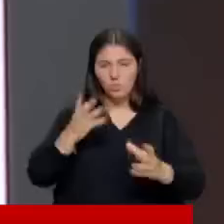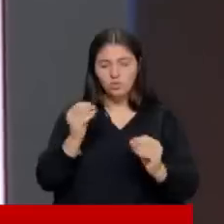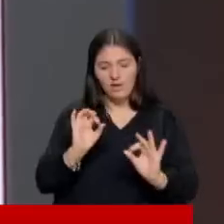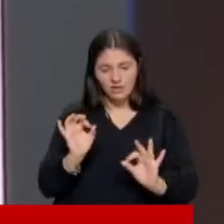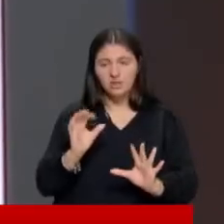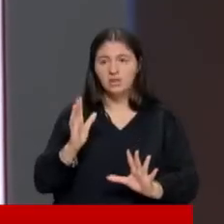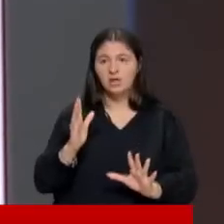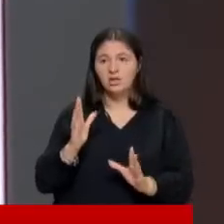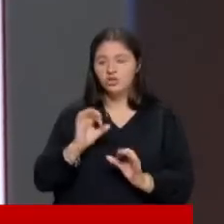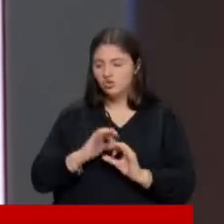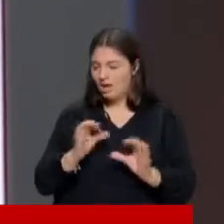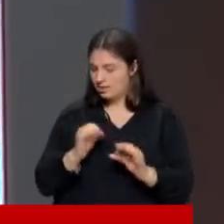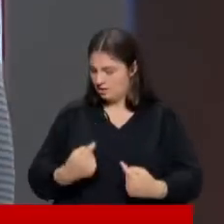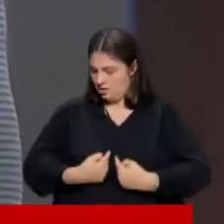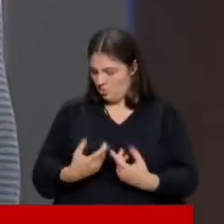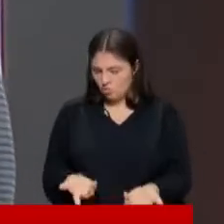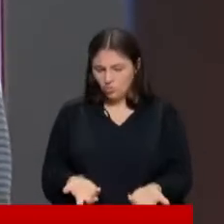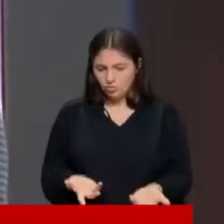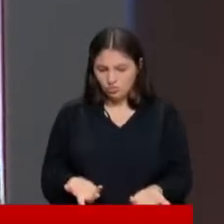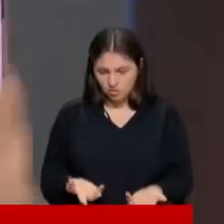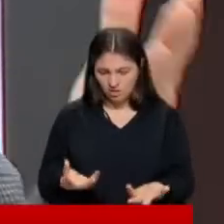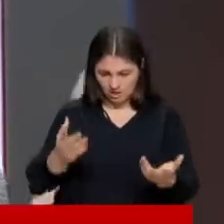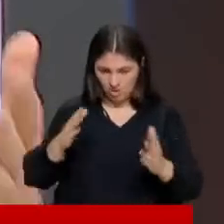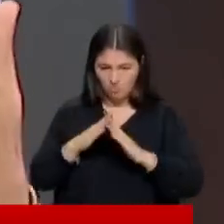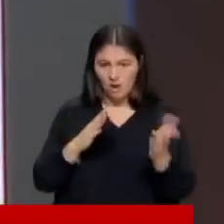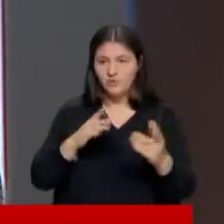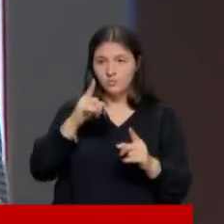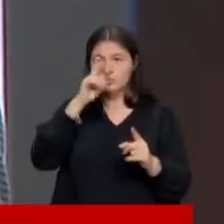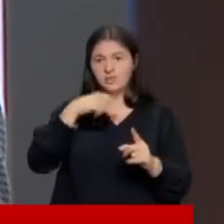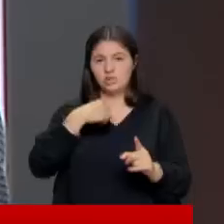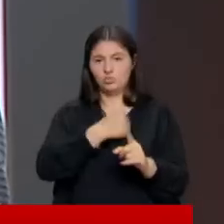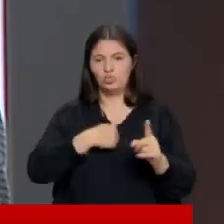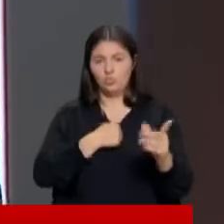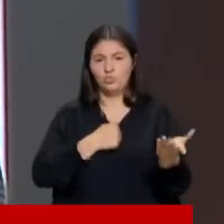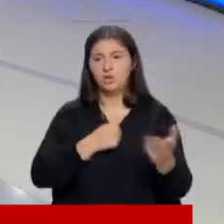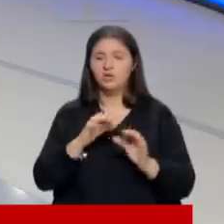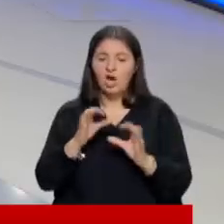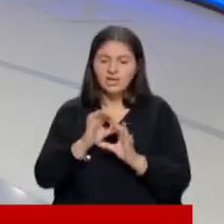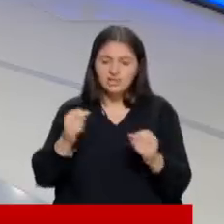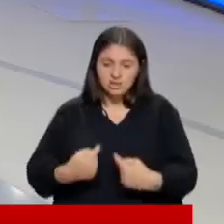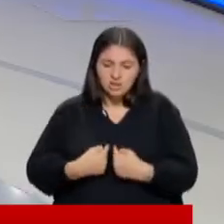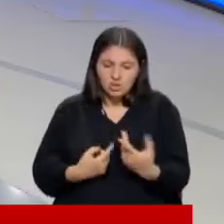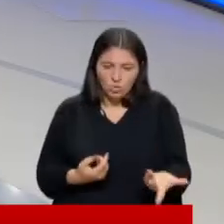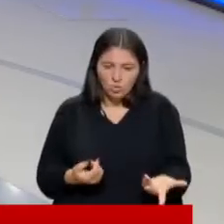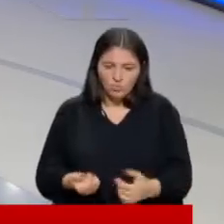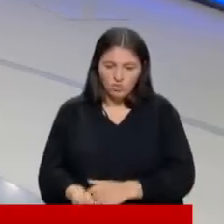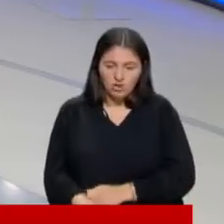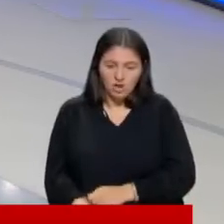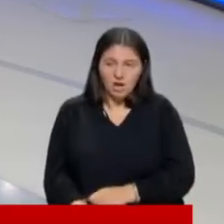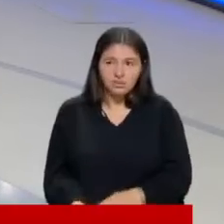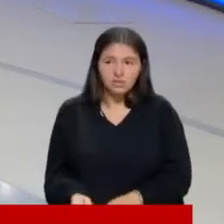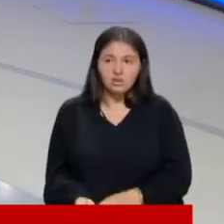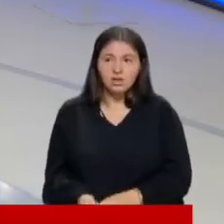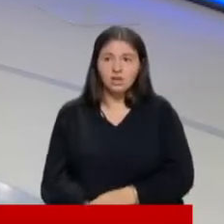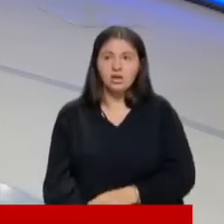tepkisiz çaresiz hissediyorsun İlker ya bak muhalefete bu yüzden kızıyorum ben çaresiz hissediyorsun ya